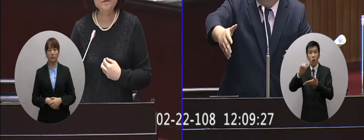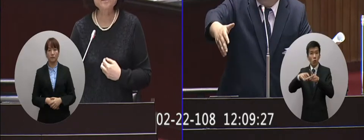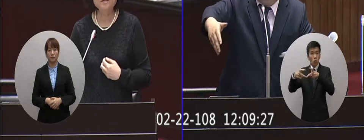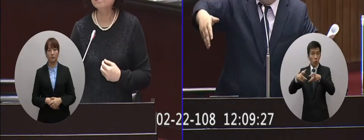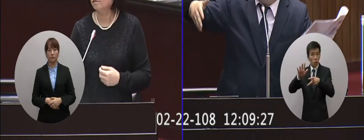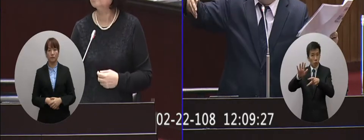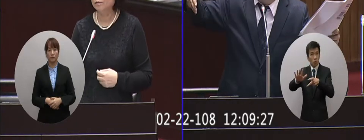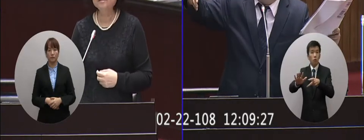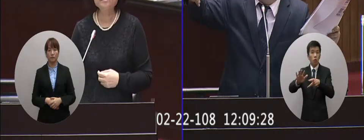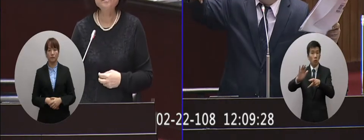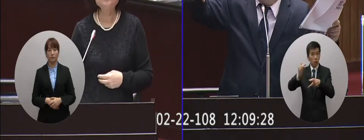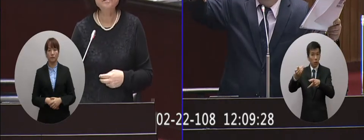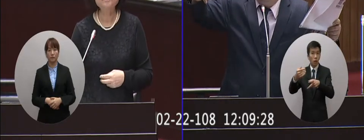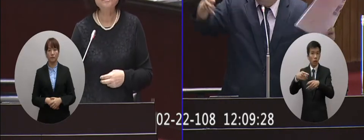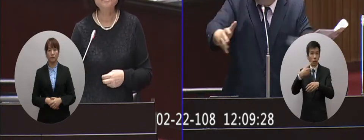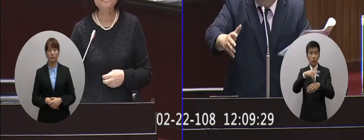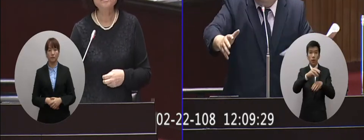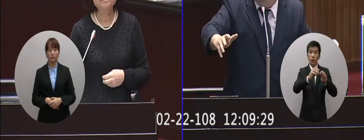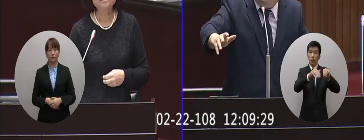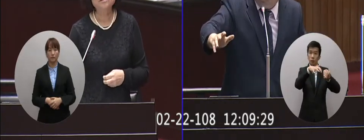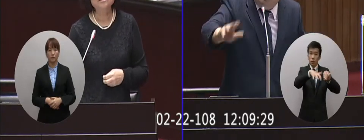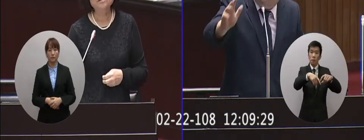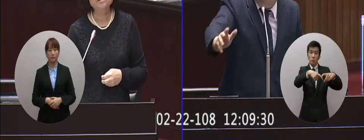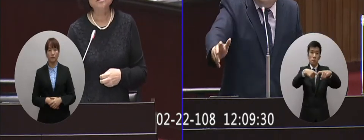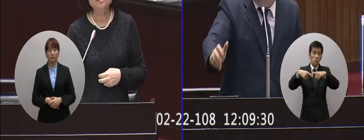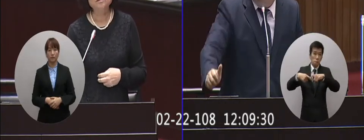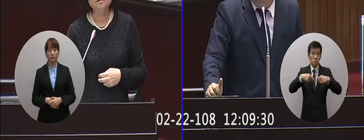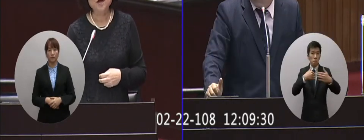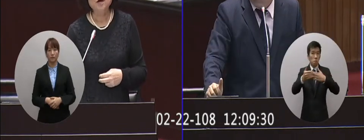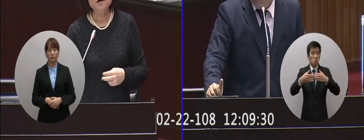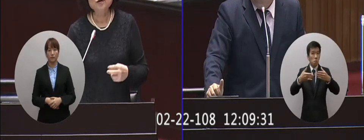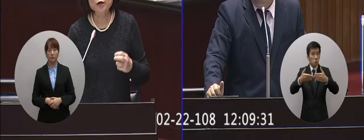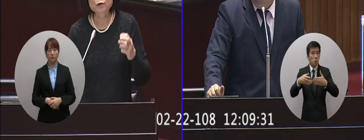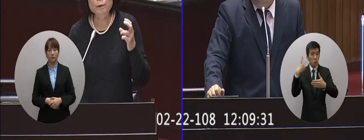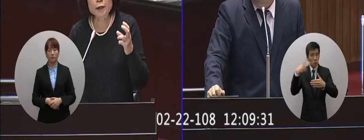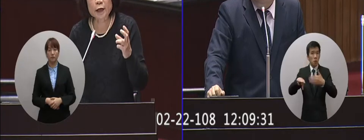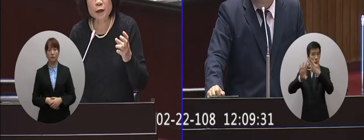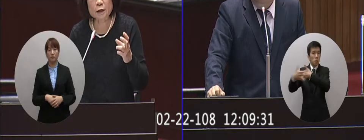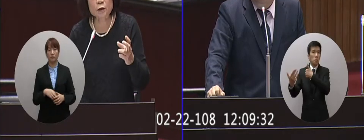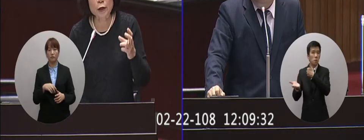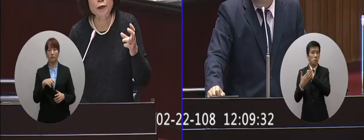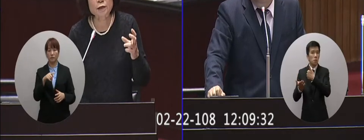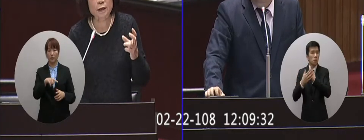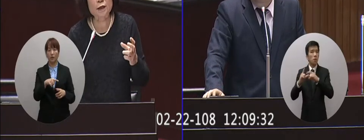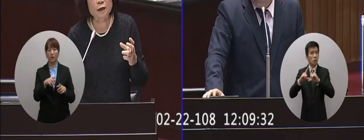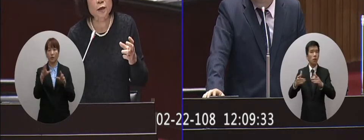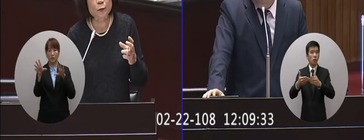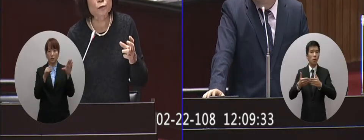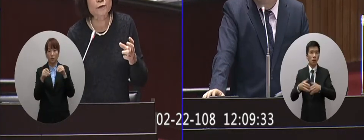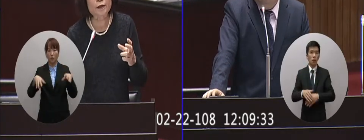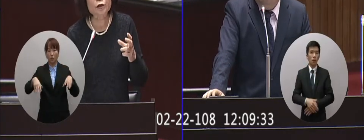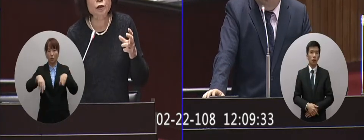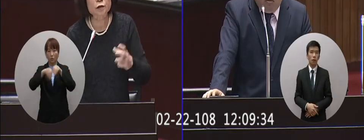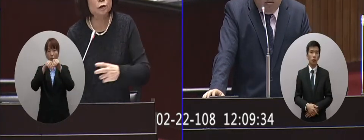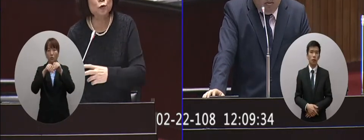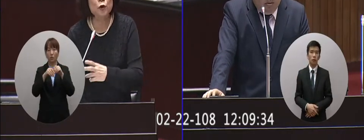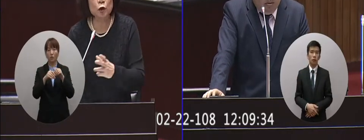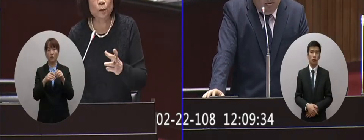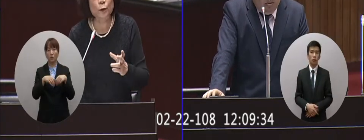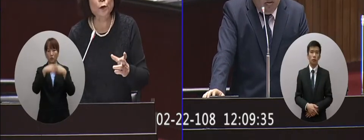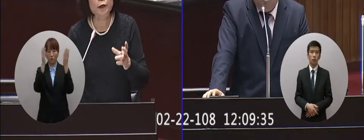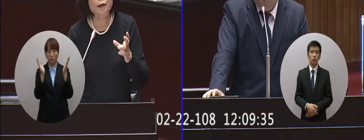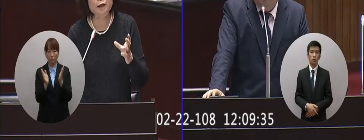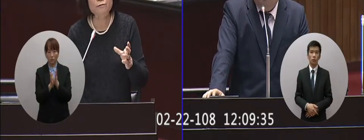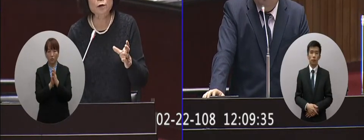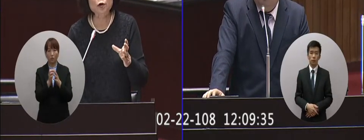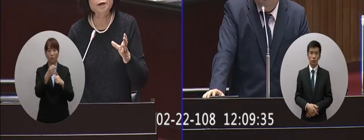个头刀钢钉被安诺喊地方串生再串在一起，它需要更大的元素， 所以我们那个资源的整合的部分呢，是所